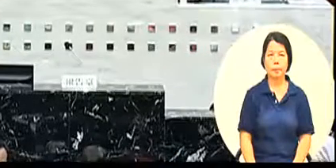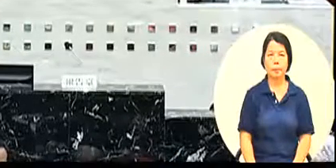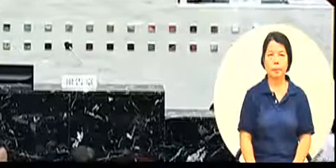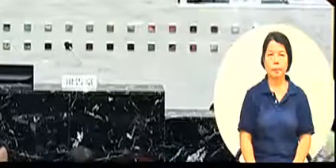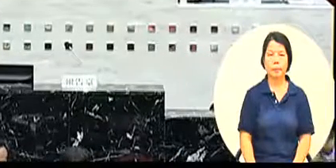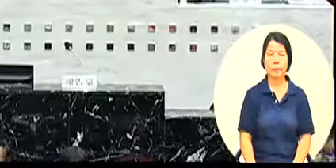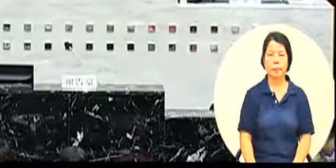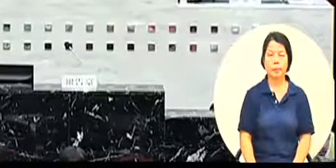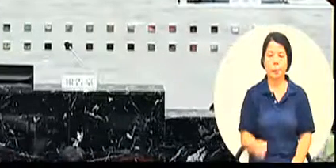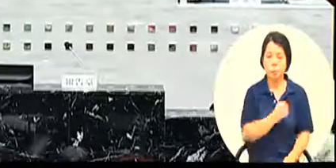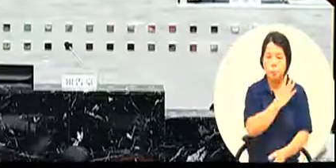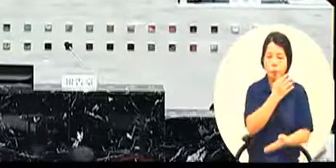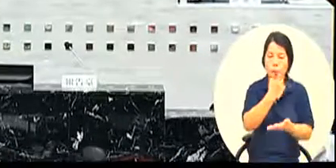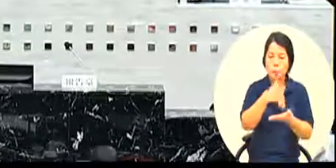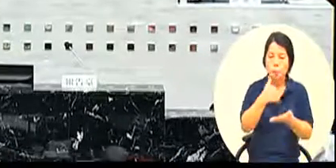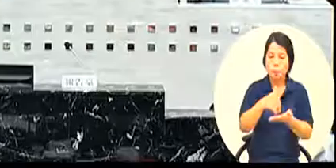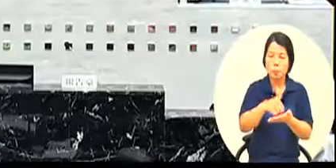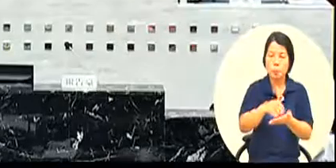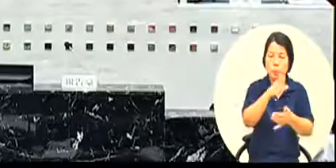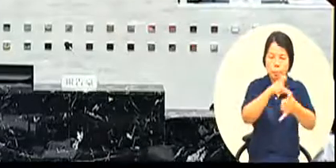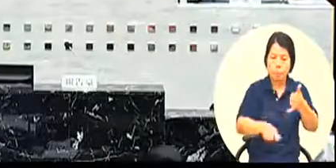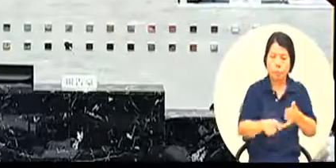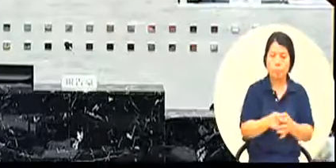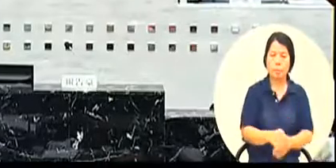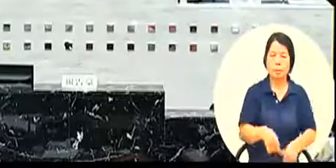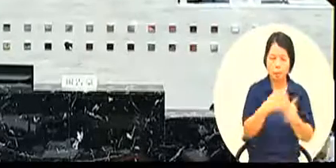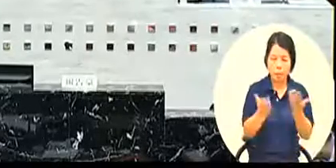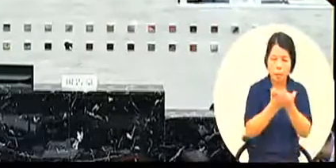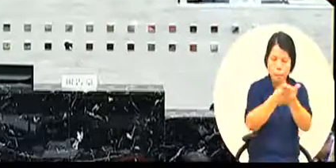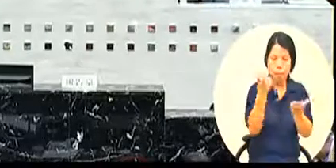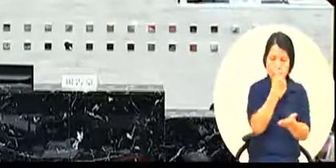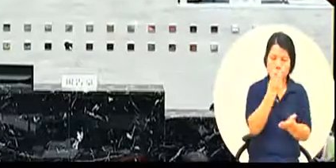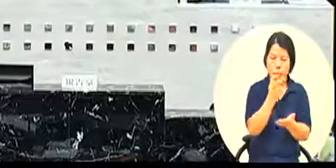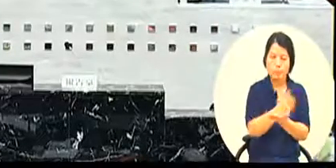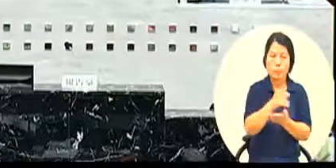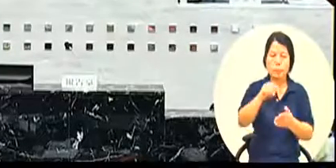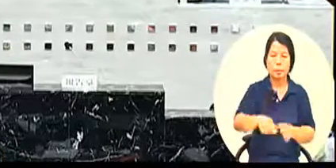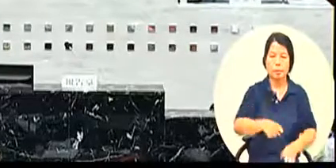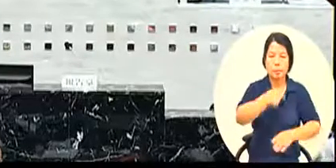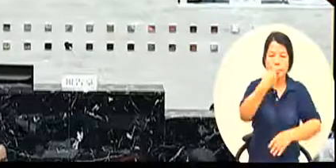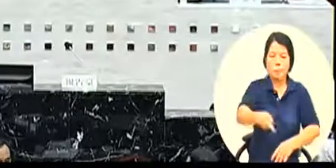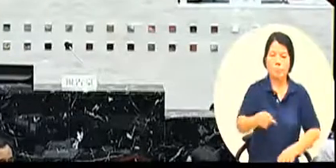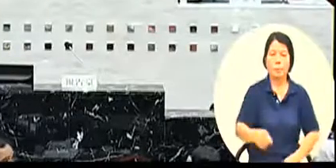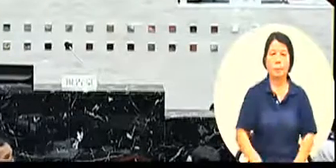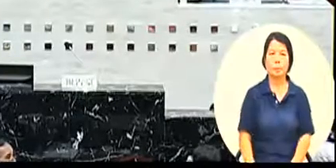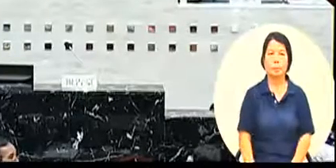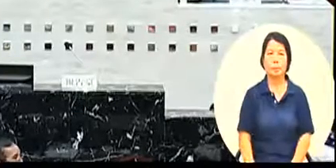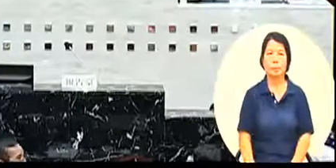决算案也是交付审查，是不是？好，谢谢。接着进行下面的